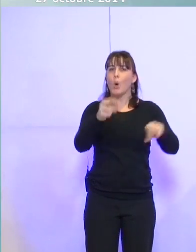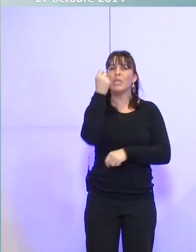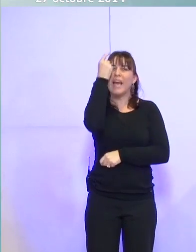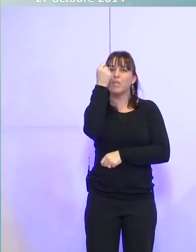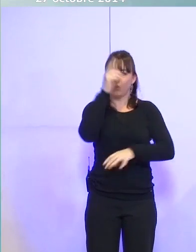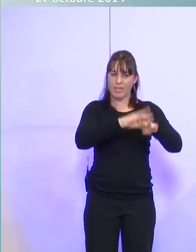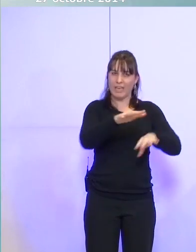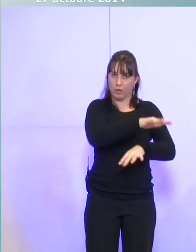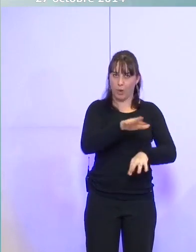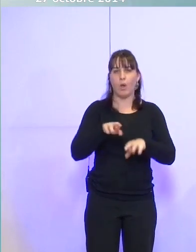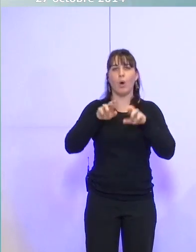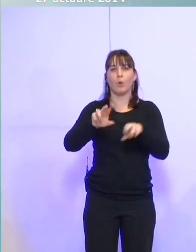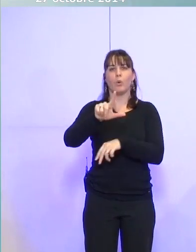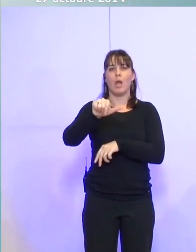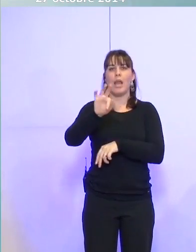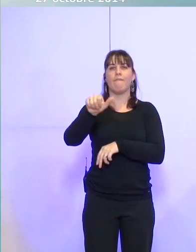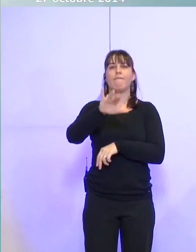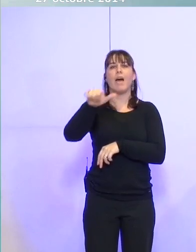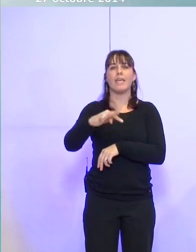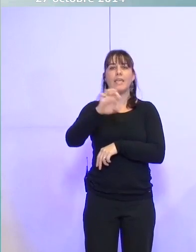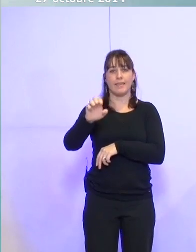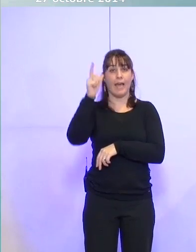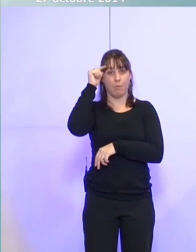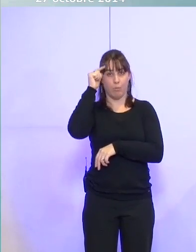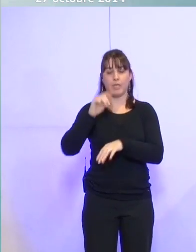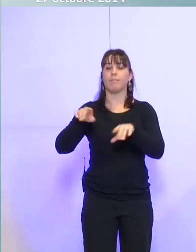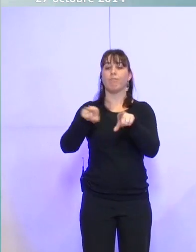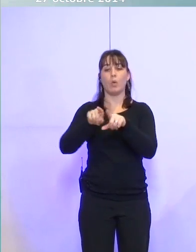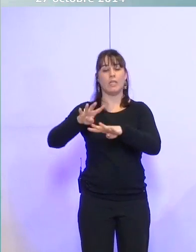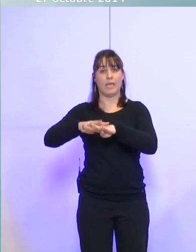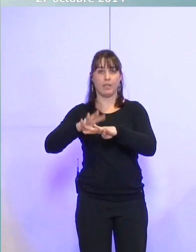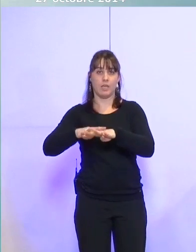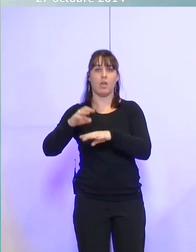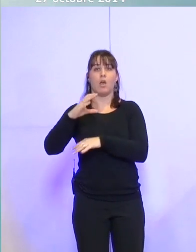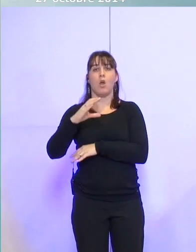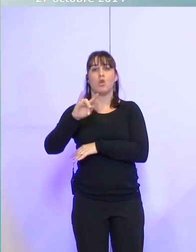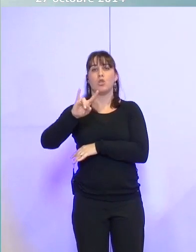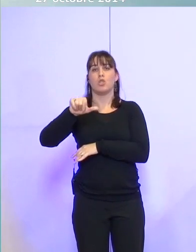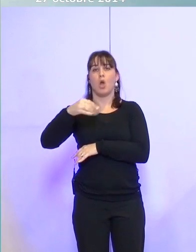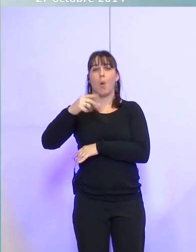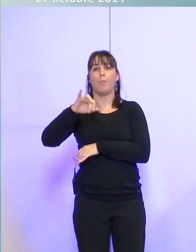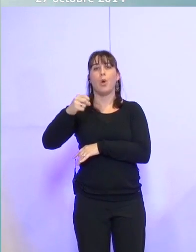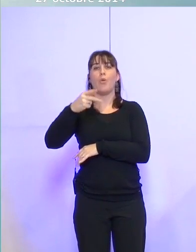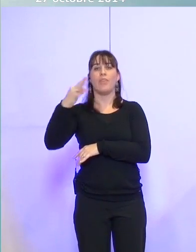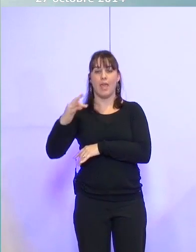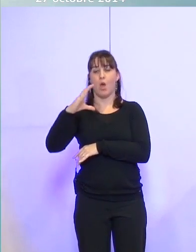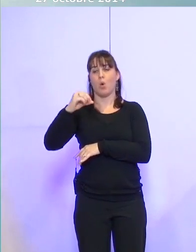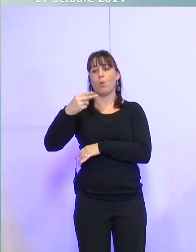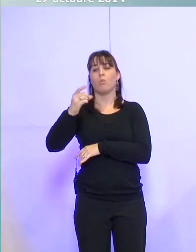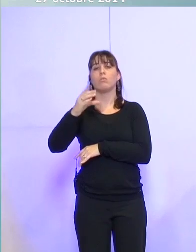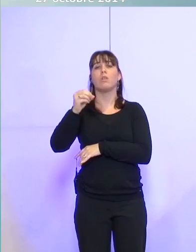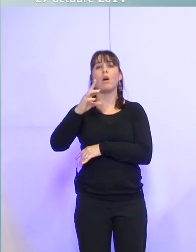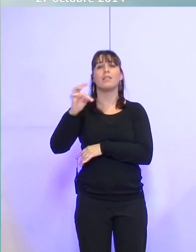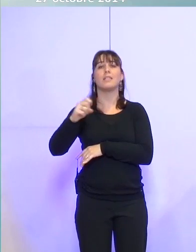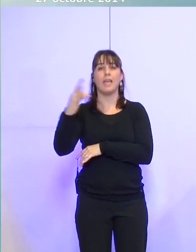le secteur des rues Lafayette République, le secteur championnet Condorcet. Cœur de ville, cœur d'agglo, a mené une